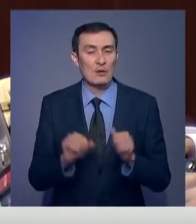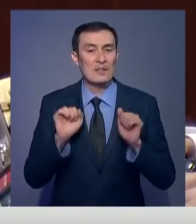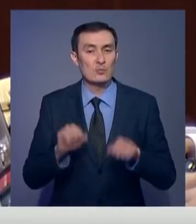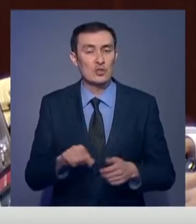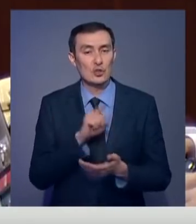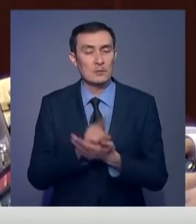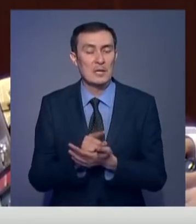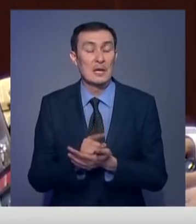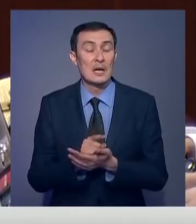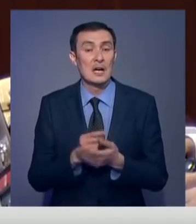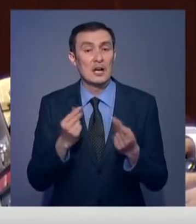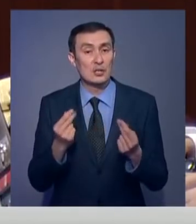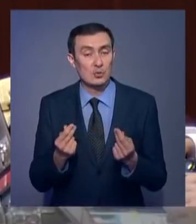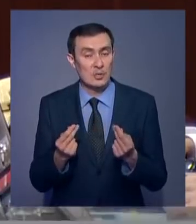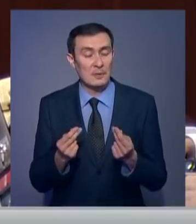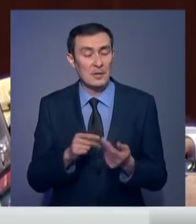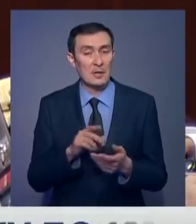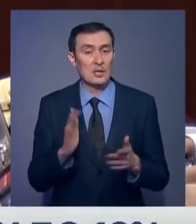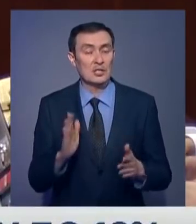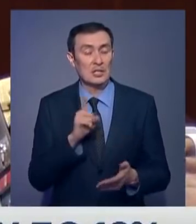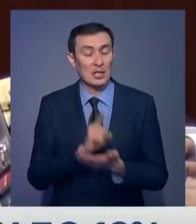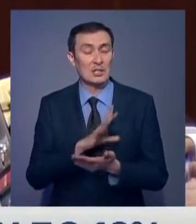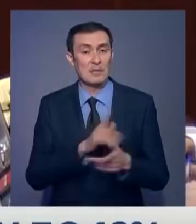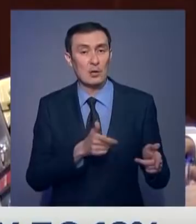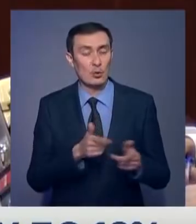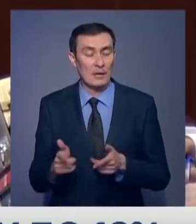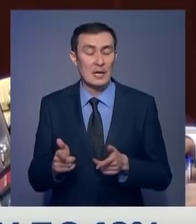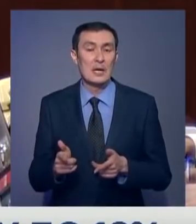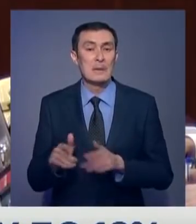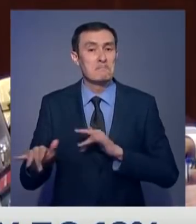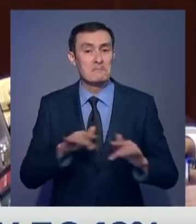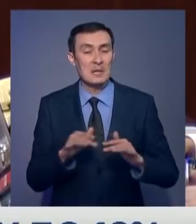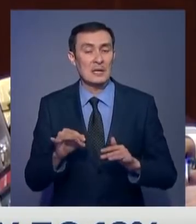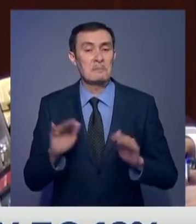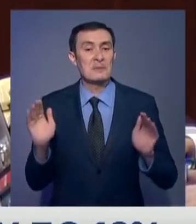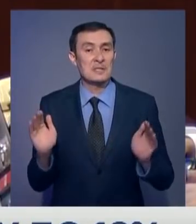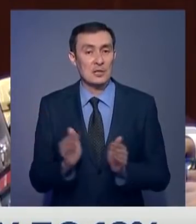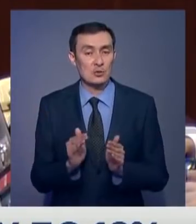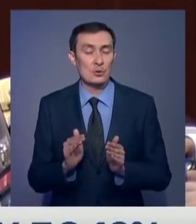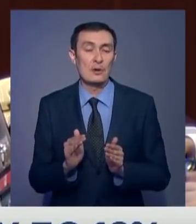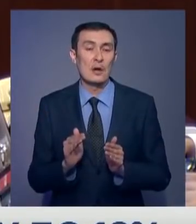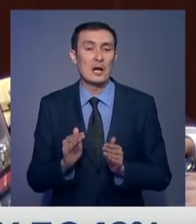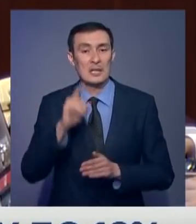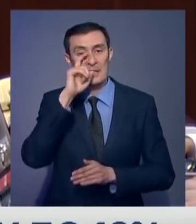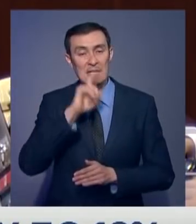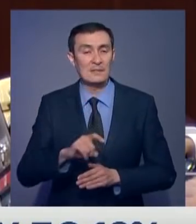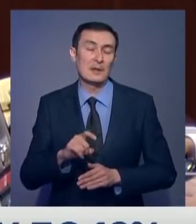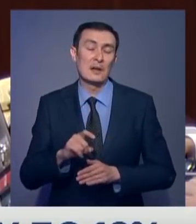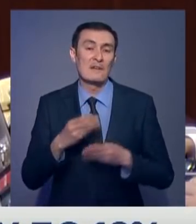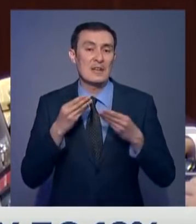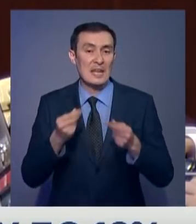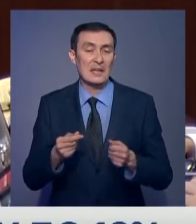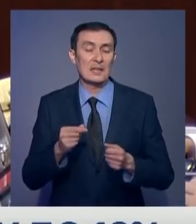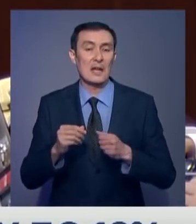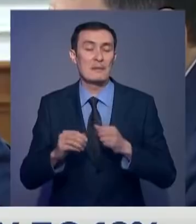обеспечен необходимыми ресурсами, в том числе финансовыми. Разработан ряд мер, направленных на минимизацию эффектов от негативной внешней конъюнктуры